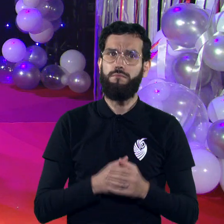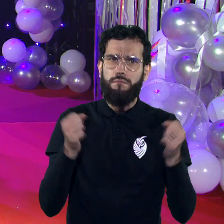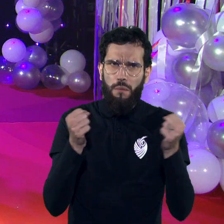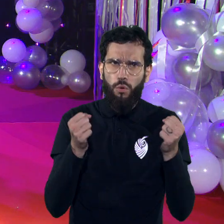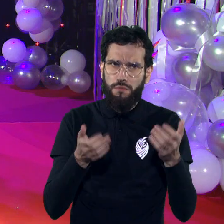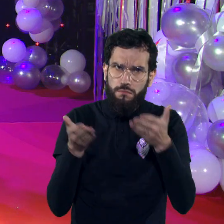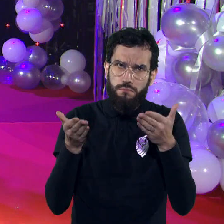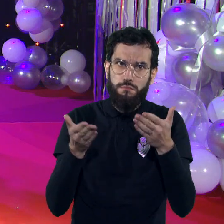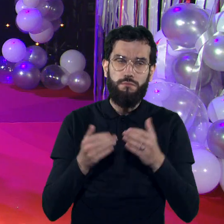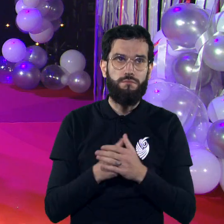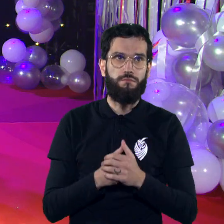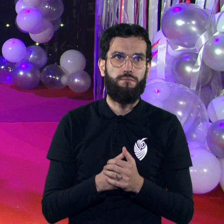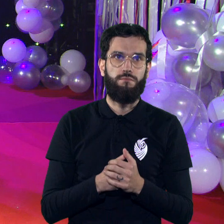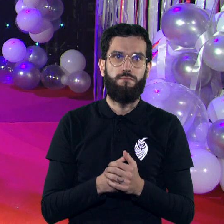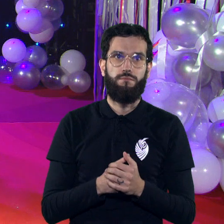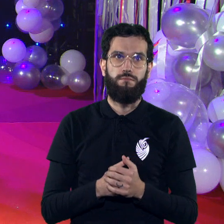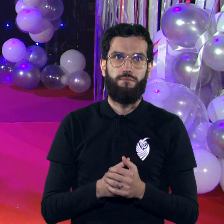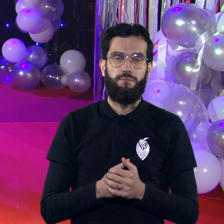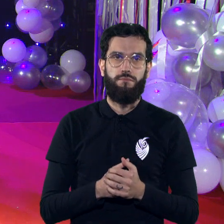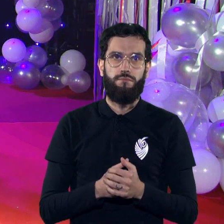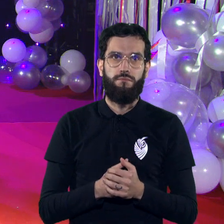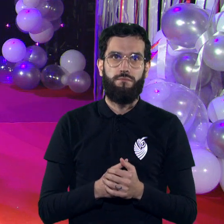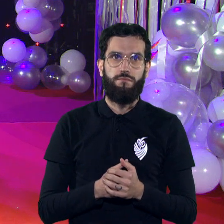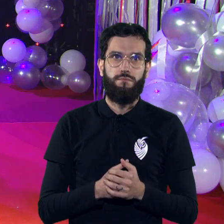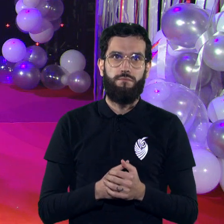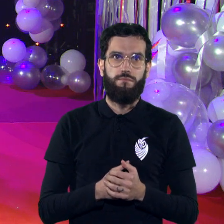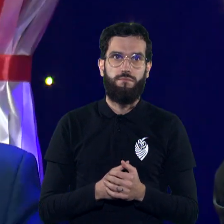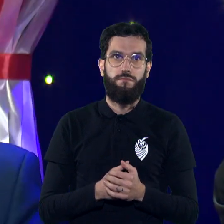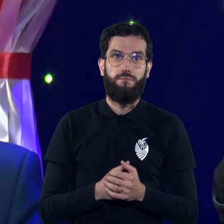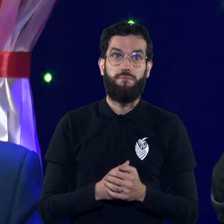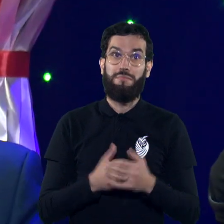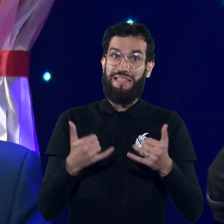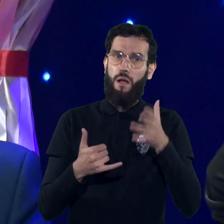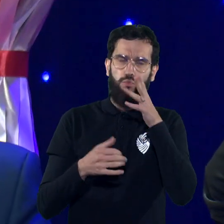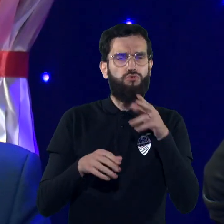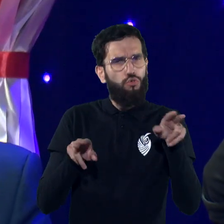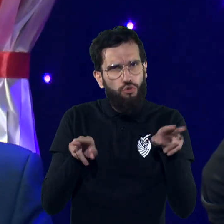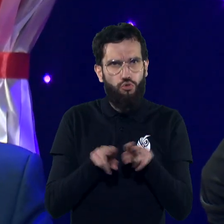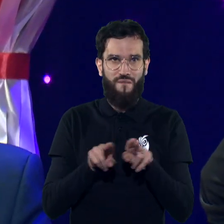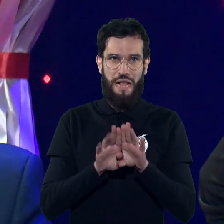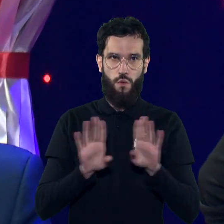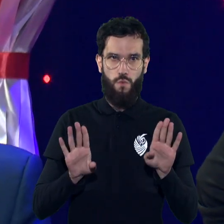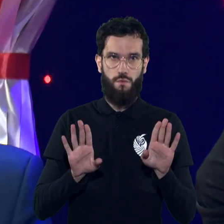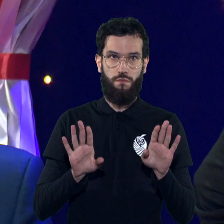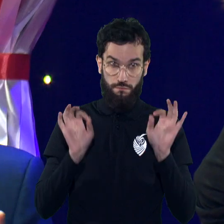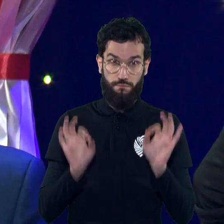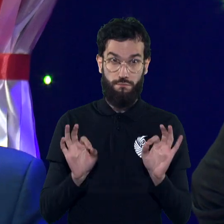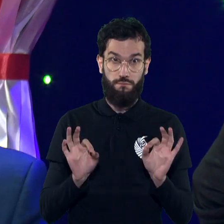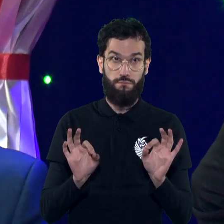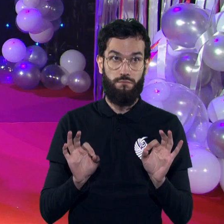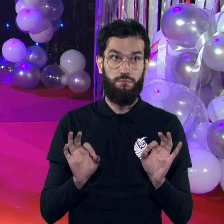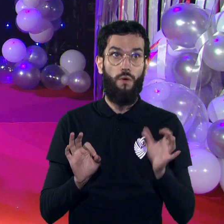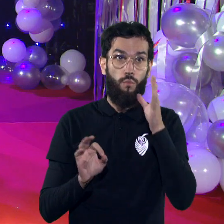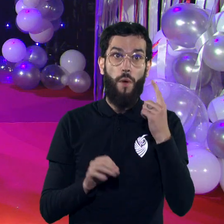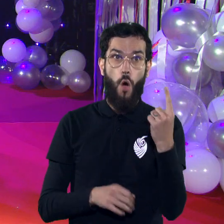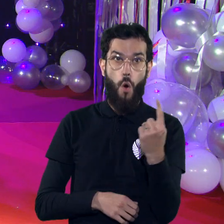neboj sa, nad hlavu. Ešte, že mám ten tak, klobúk. Tak, tak, výborne. No. Dobre. A budeš robiť to, čo ja, ešte raz to opakujem. Budeme sa